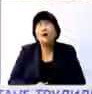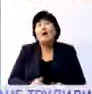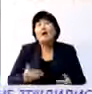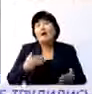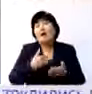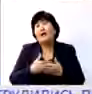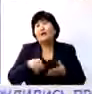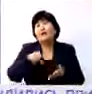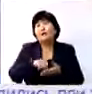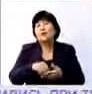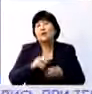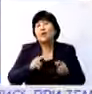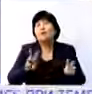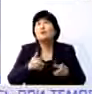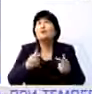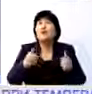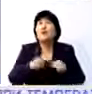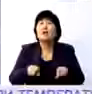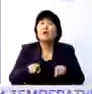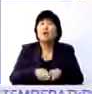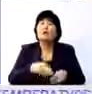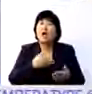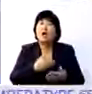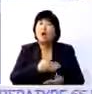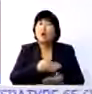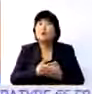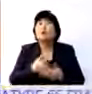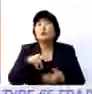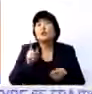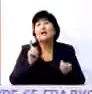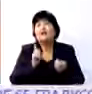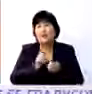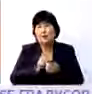активно сотрудничает с неправительственными организациями, которые охотно идут навстречу.